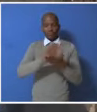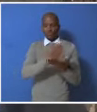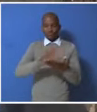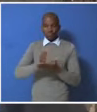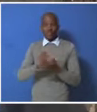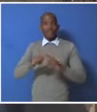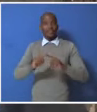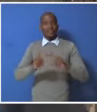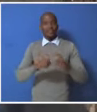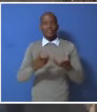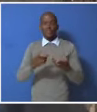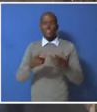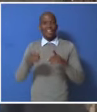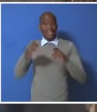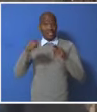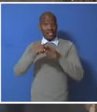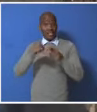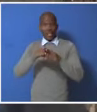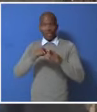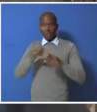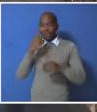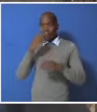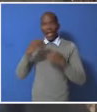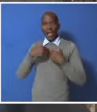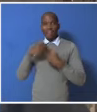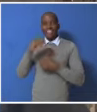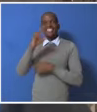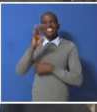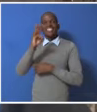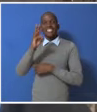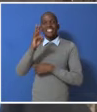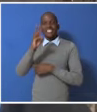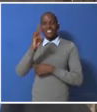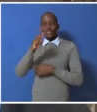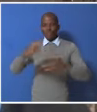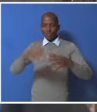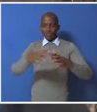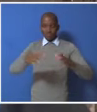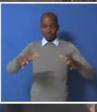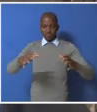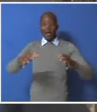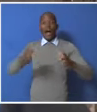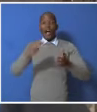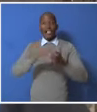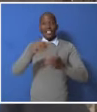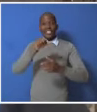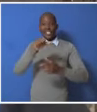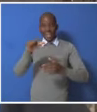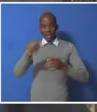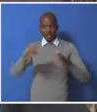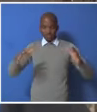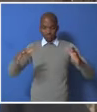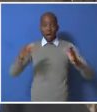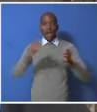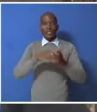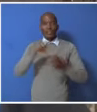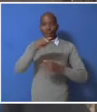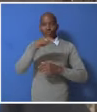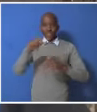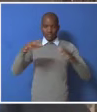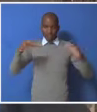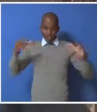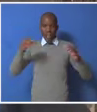di-size tse di harologaneng jaaka ke nne re bona ne go na le 6 cubic ne go na le 10 cubic ya go na le 20 cubic le 30 cubic yaanong wena ko wena